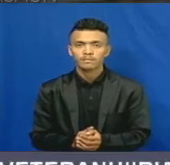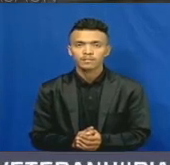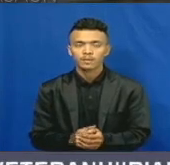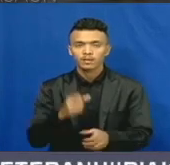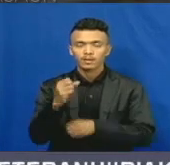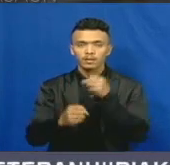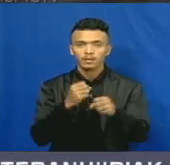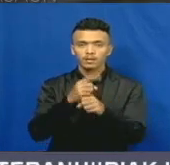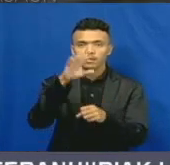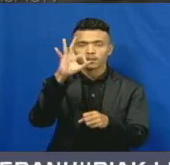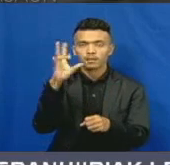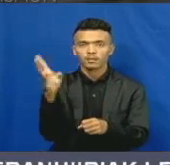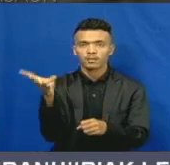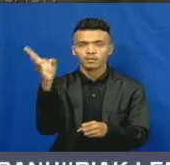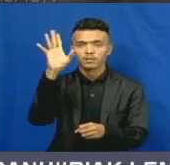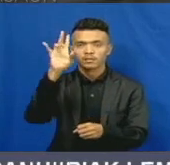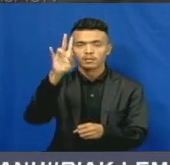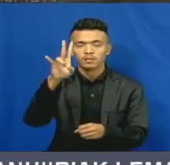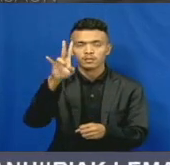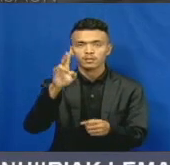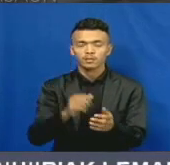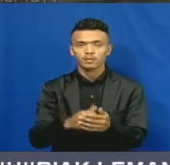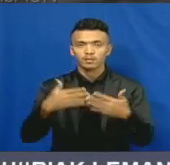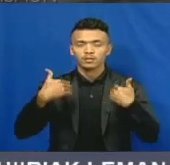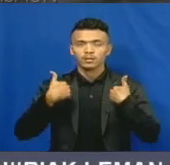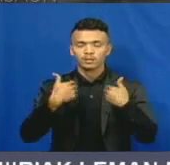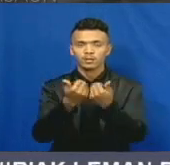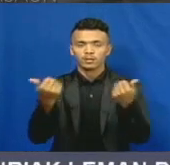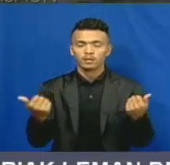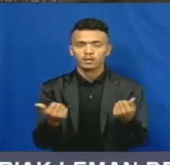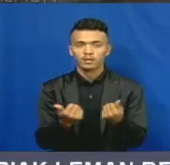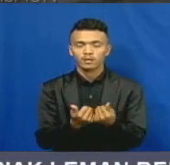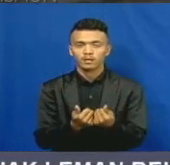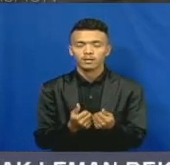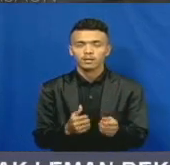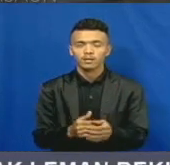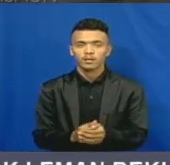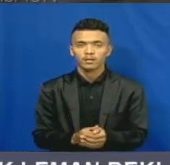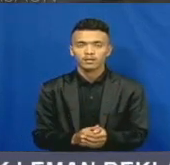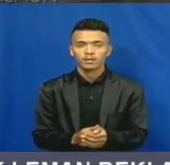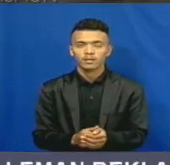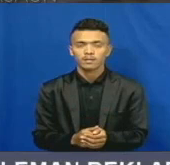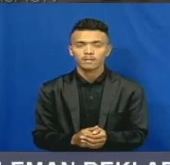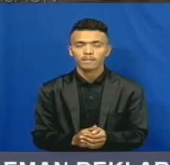tinang riung ida atusia hitunulu resing hitu, iha aldea lokimatang area